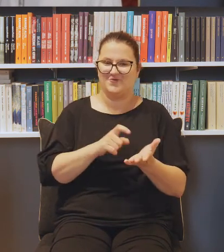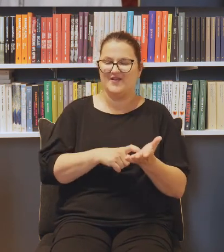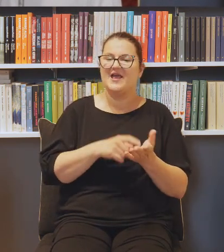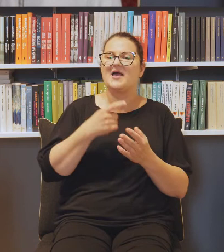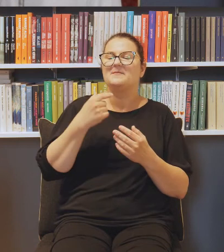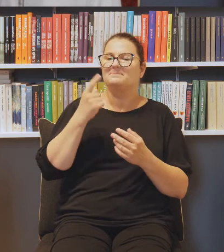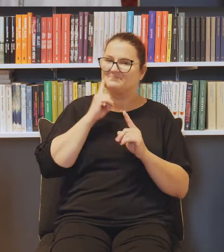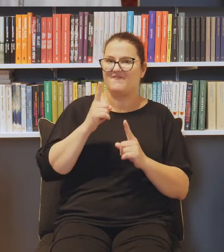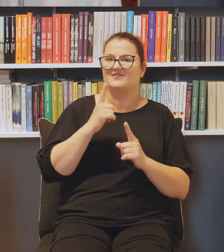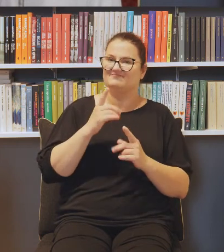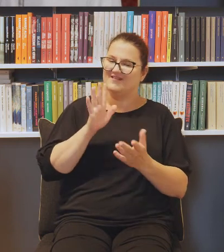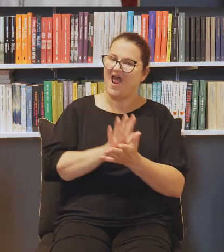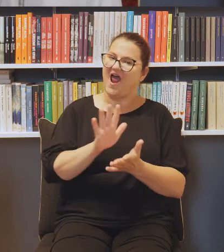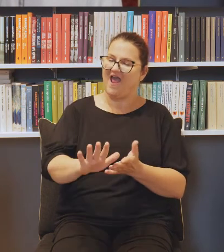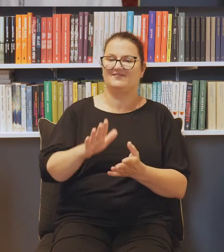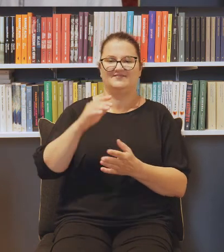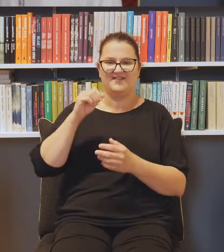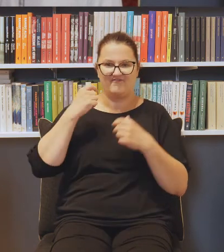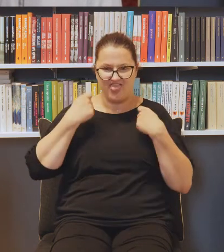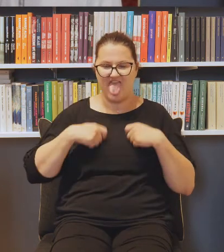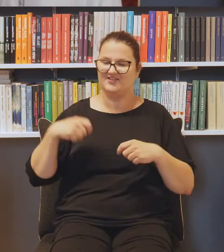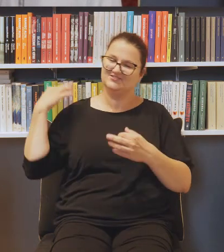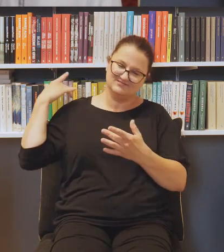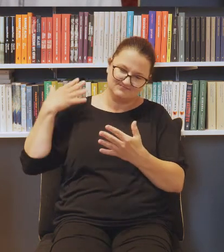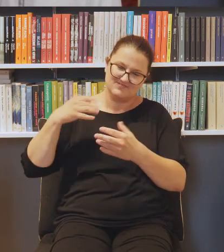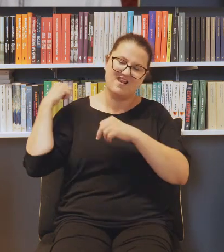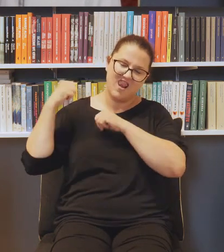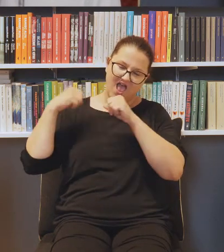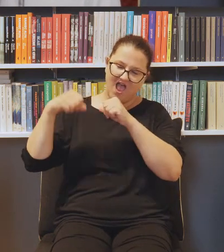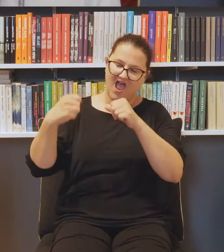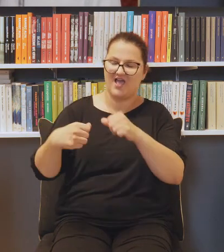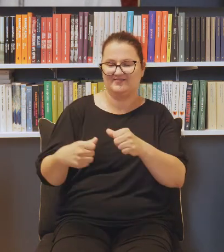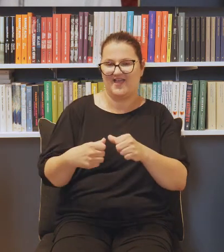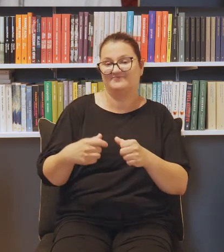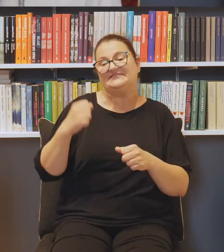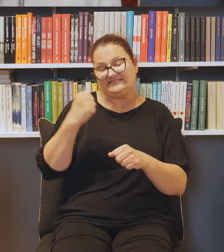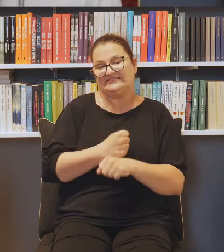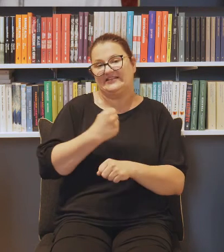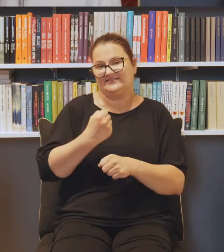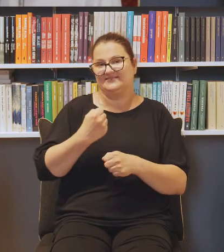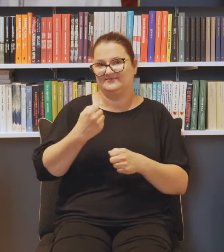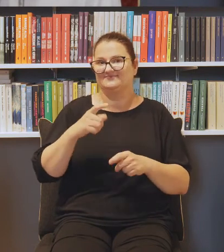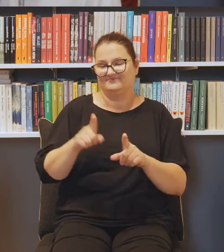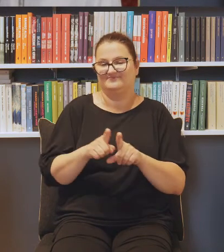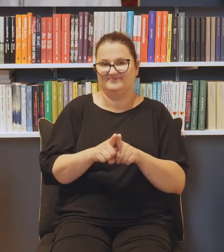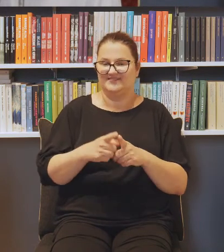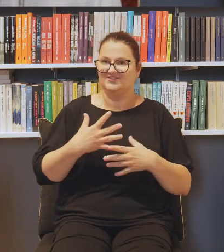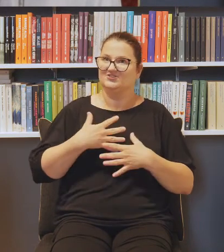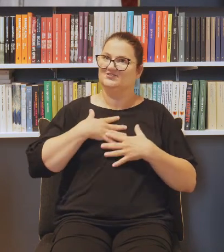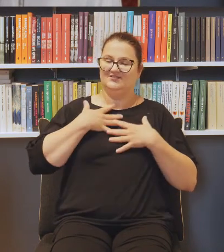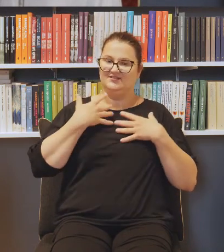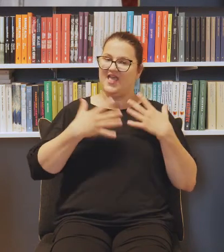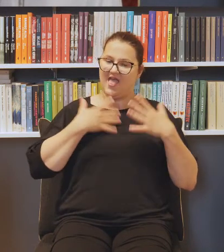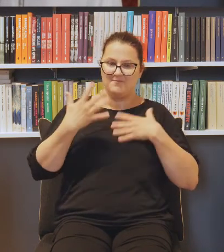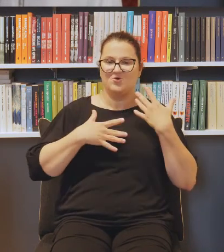takie bardzo ludowe, bo towarzyszyły człowiekowi, no i też niestety, i tak jak człowiek, przeżywają te różne tragedie, no choćby